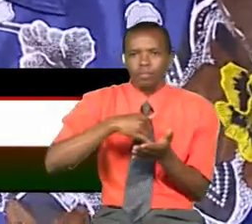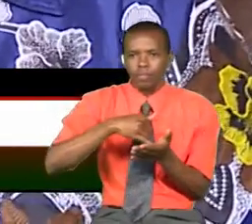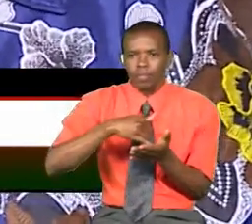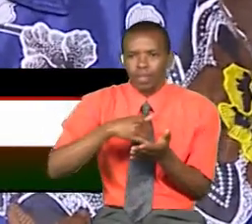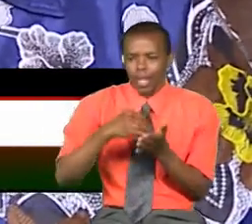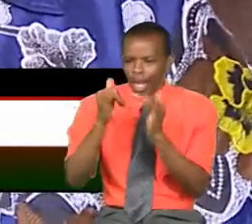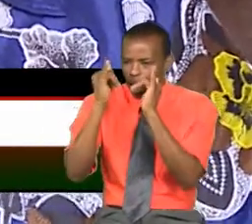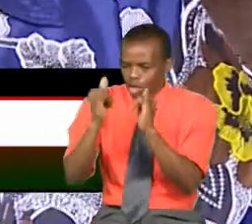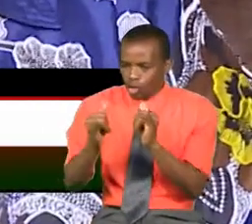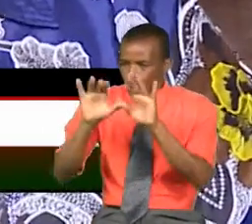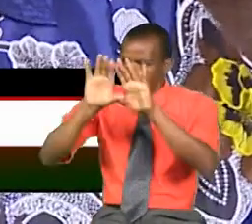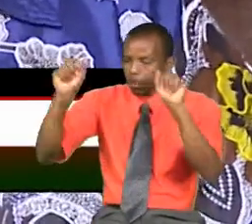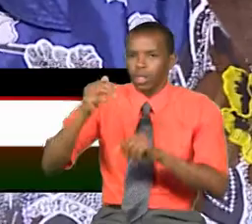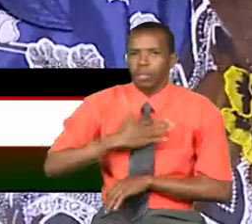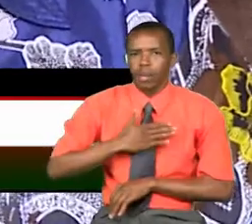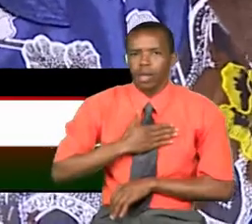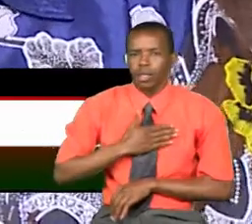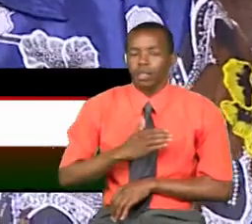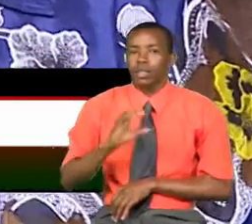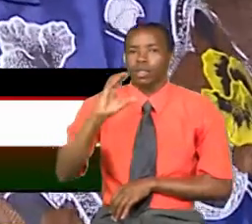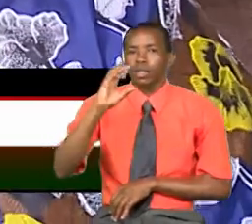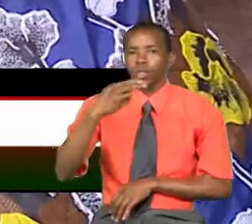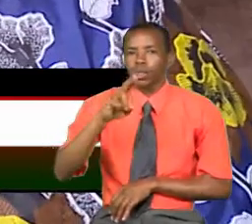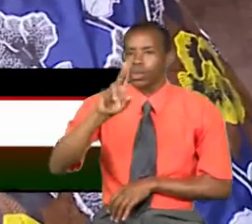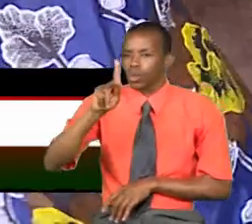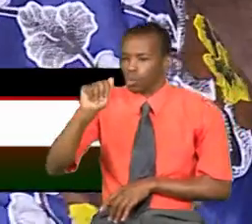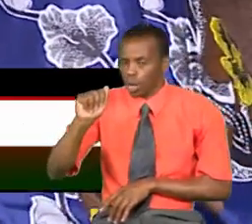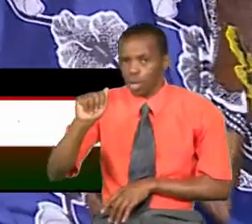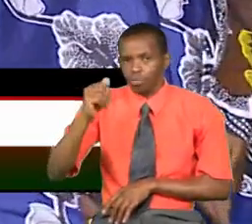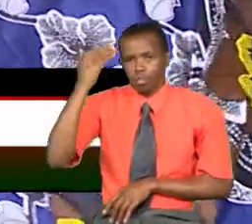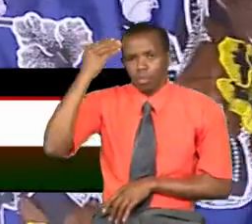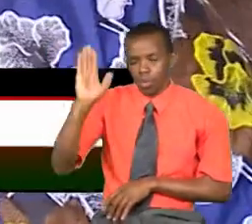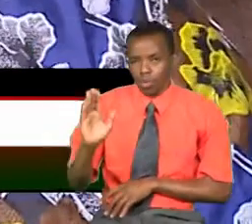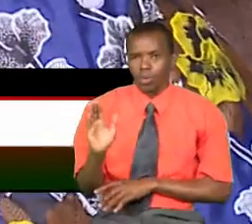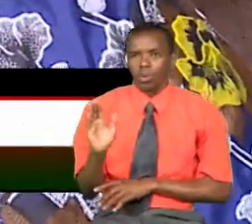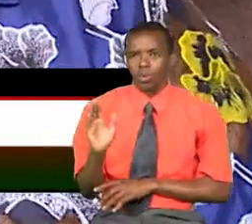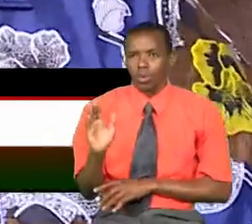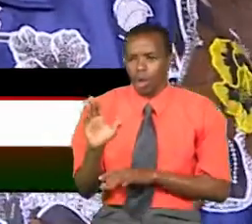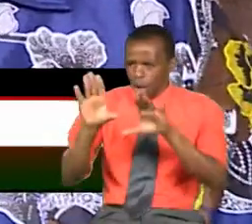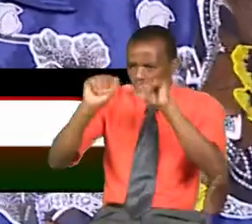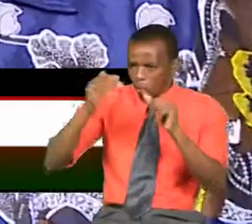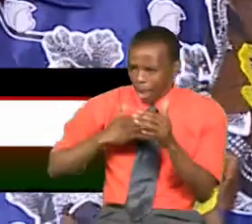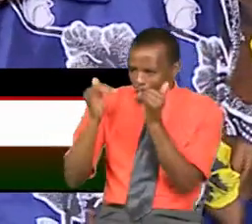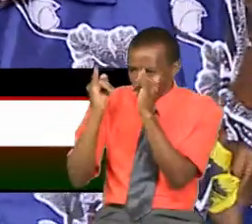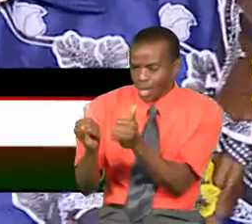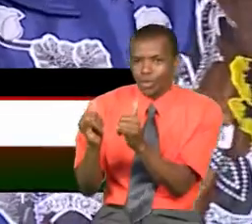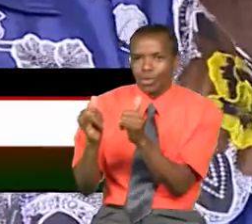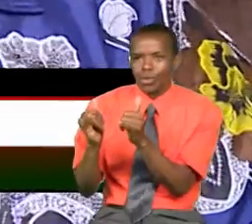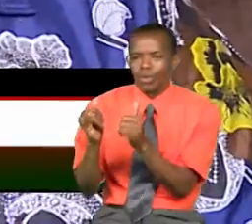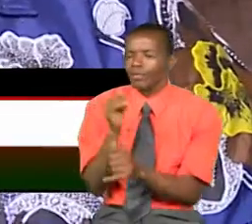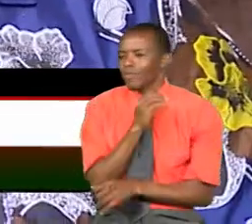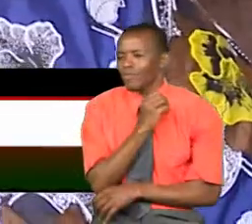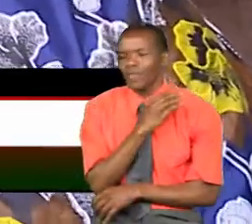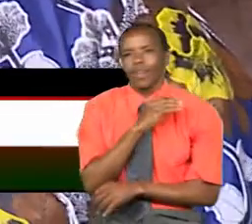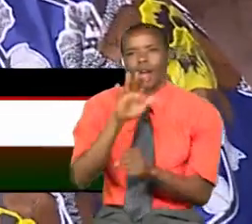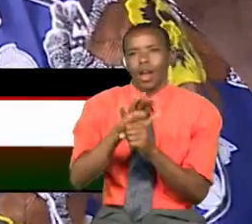my new president, Ochuka. Sikujua kama president wangu mpya, rais wangu mpya ni mwoga namna